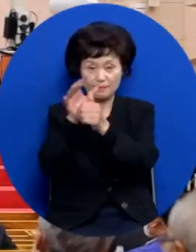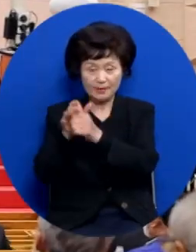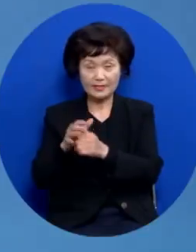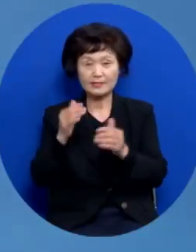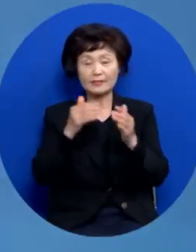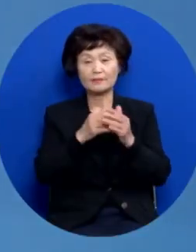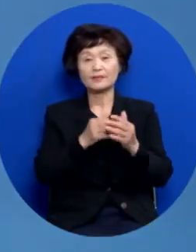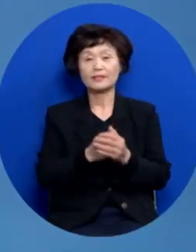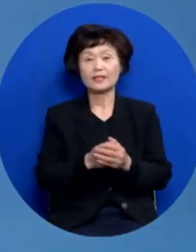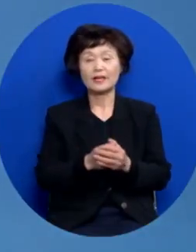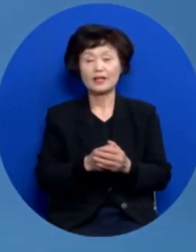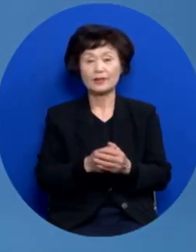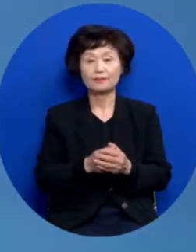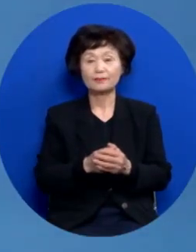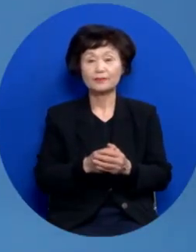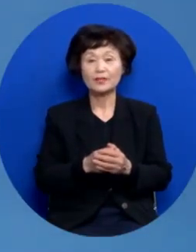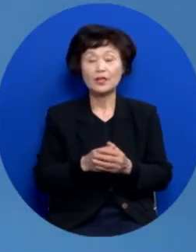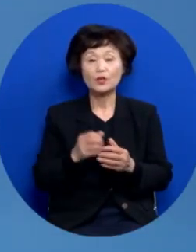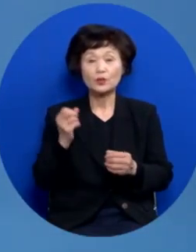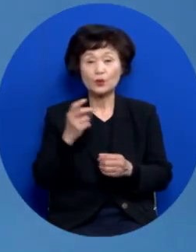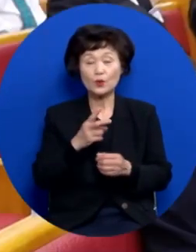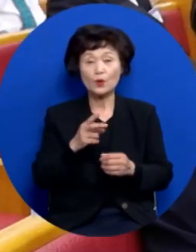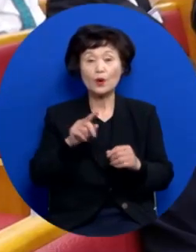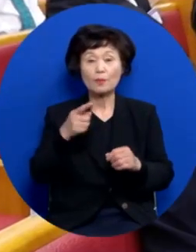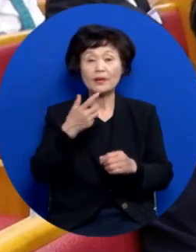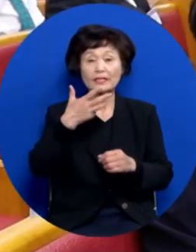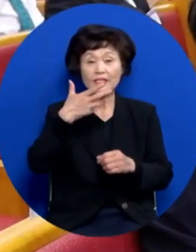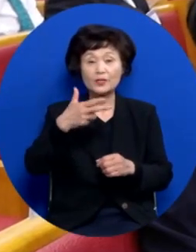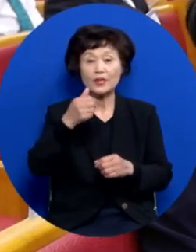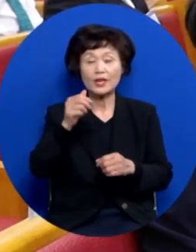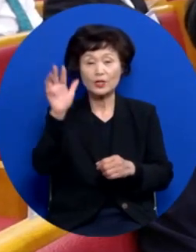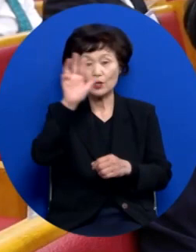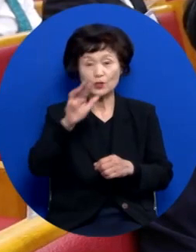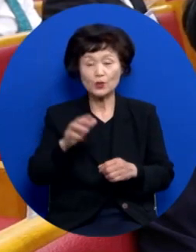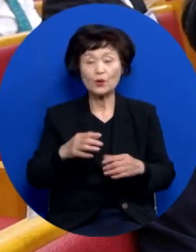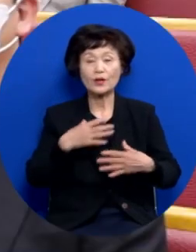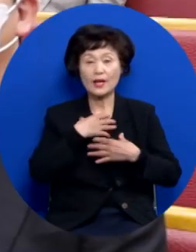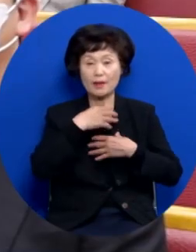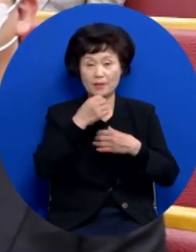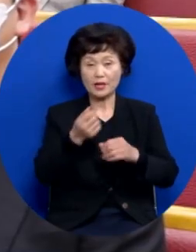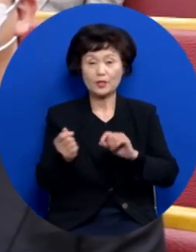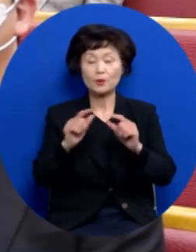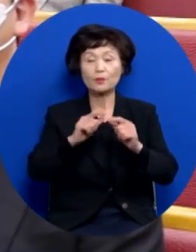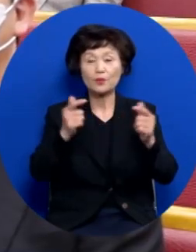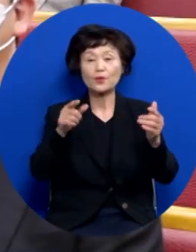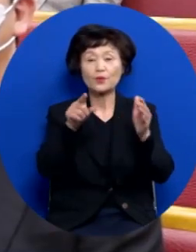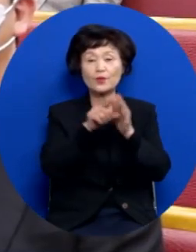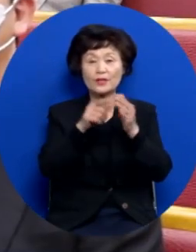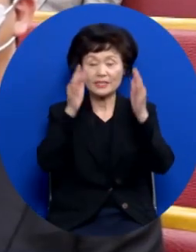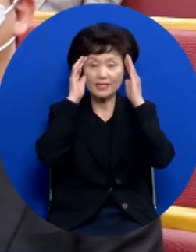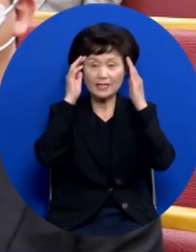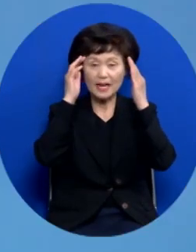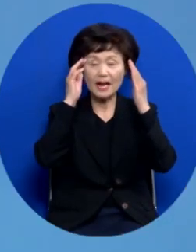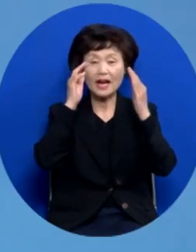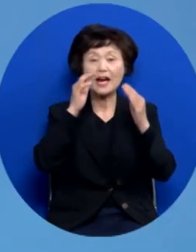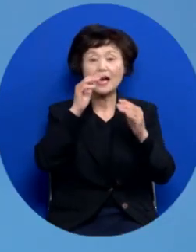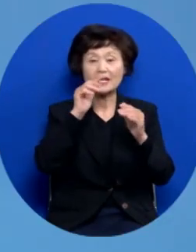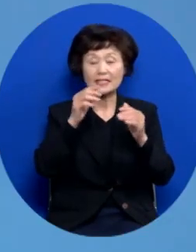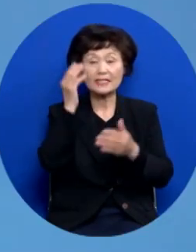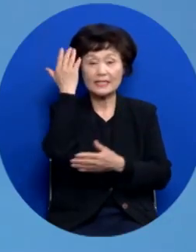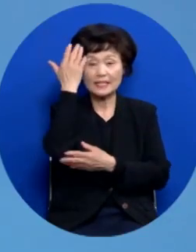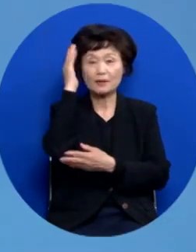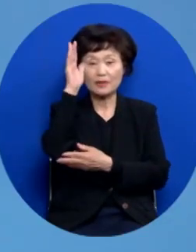대한예수교장로회 합동총회 신학부가 진행한 제107회기 총회 샬롬 부흥 신학 세미나가 서울과 영남, 중부지역에